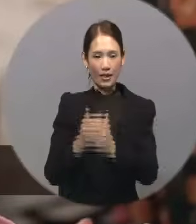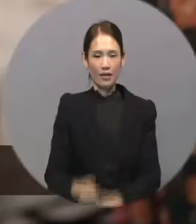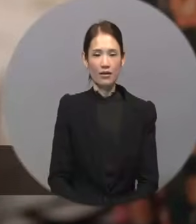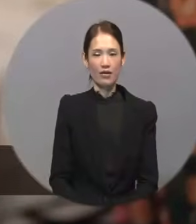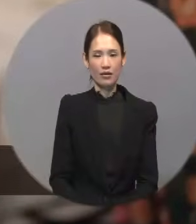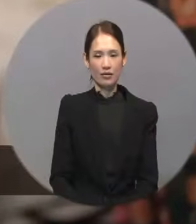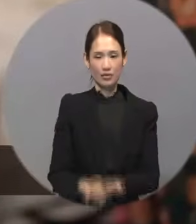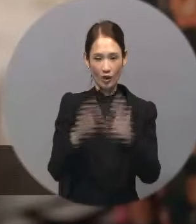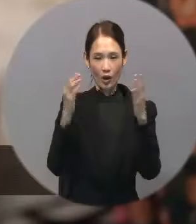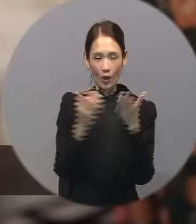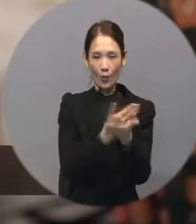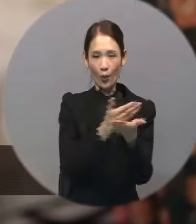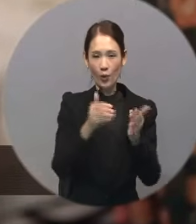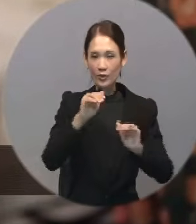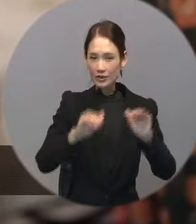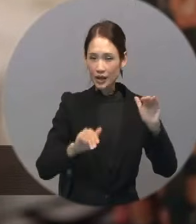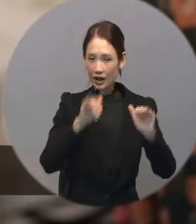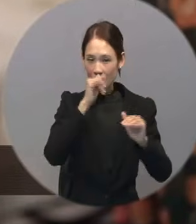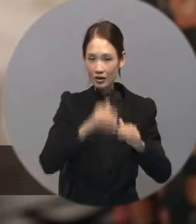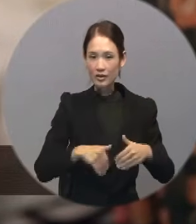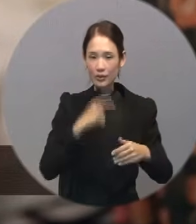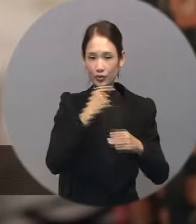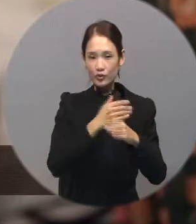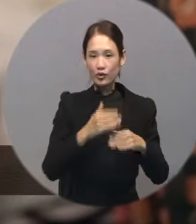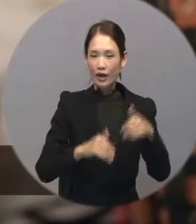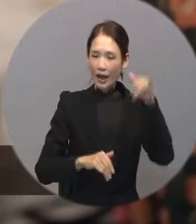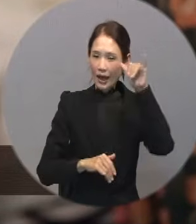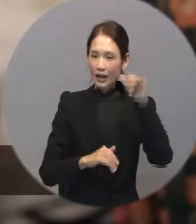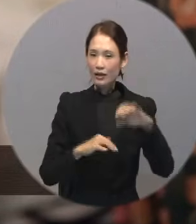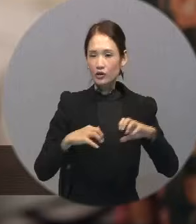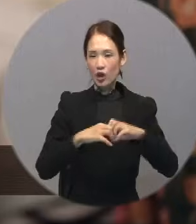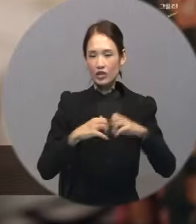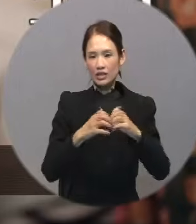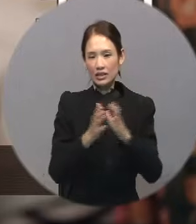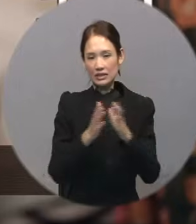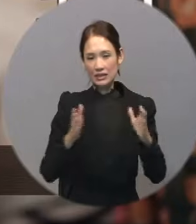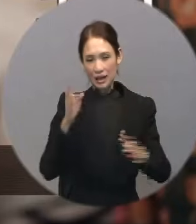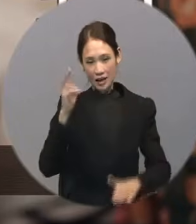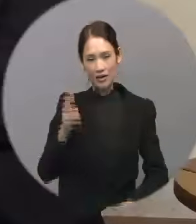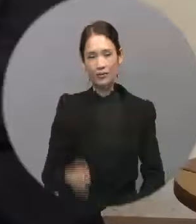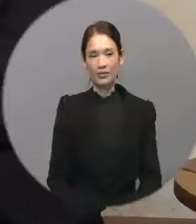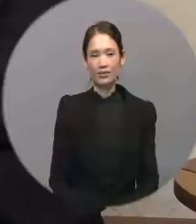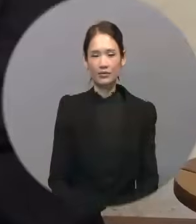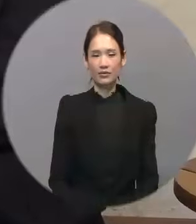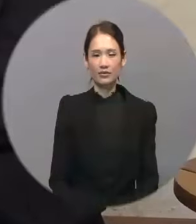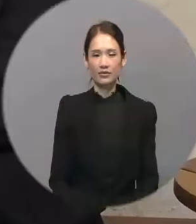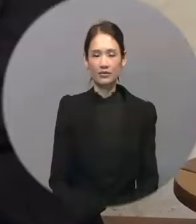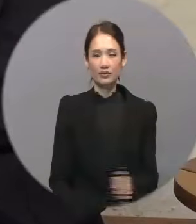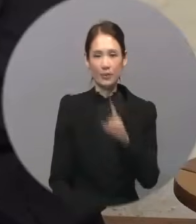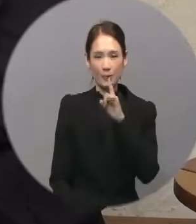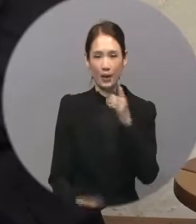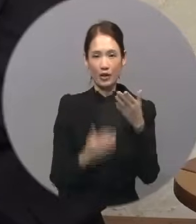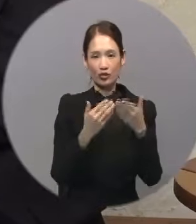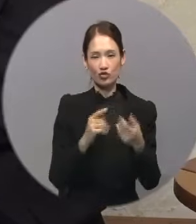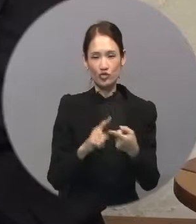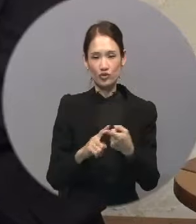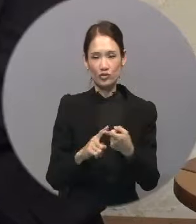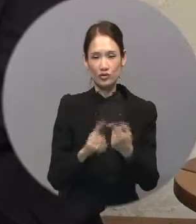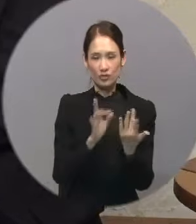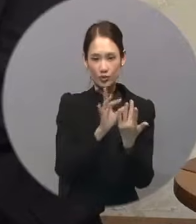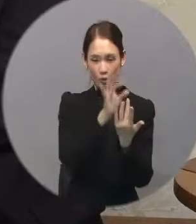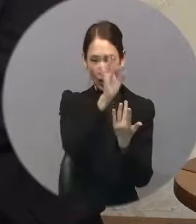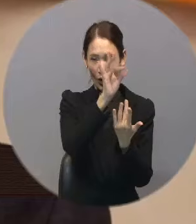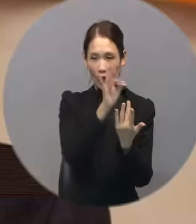전반적인 보급률의 차이일 뿐이지 남북한 모두 AI 전쟁에 뛰어들었다고 볼 수 있네요. 네. 말씀하신 것처럼